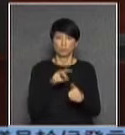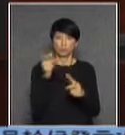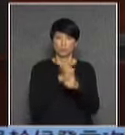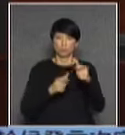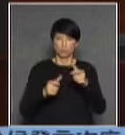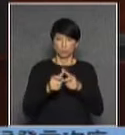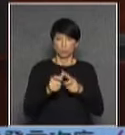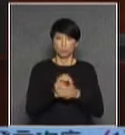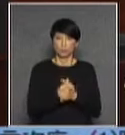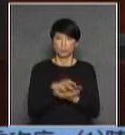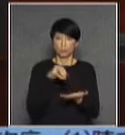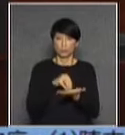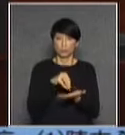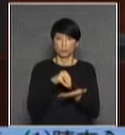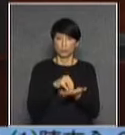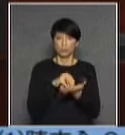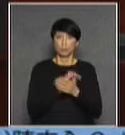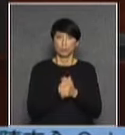面呢，一定要呢一个嘅